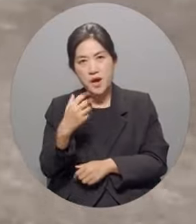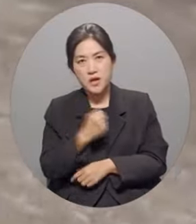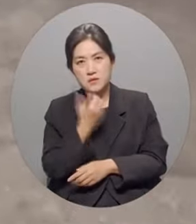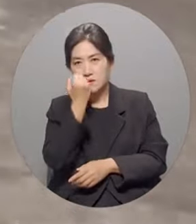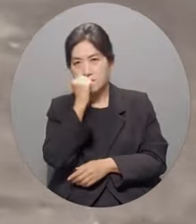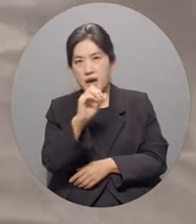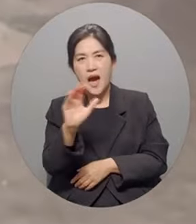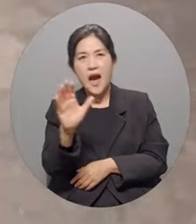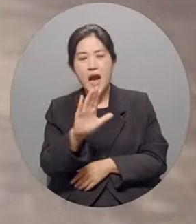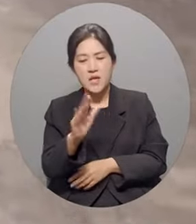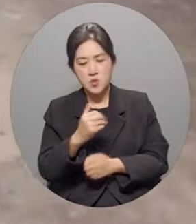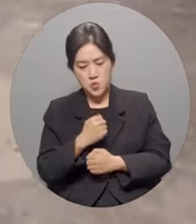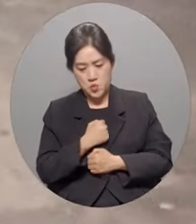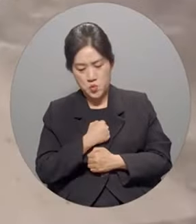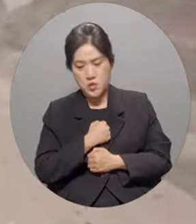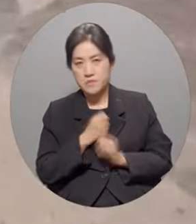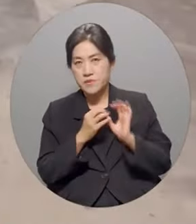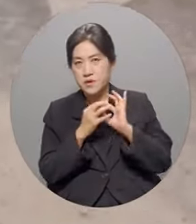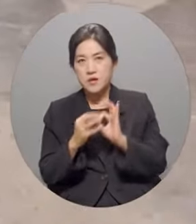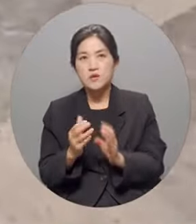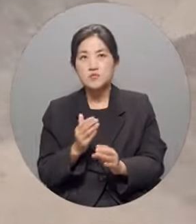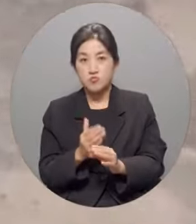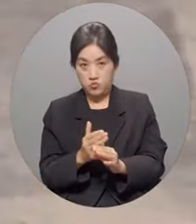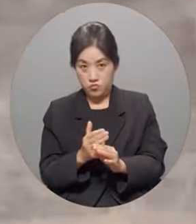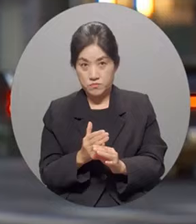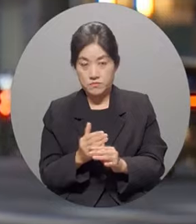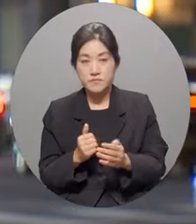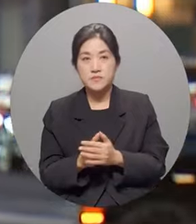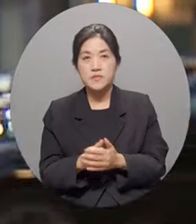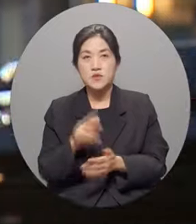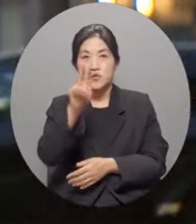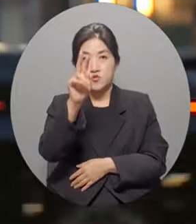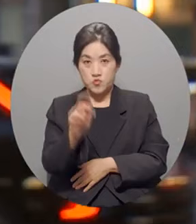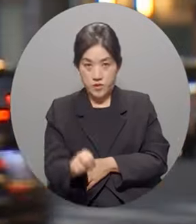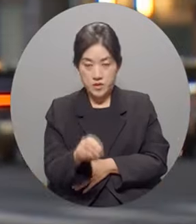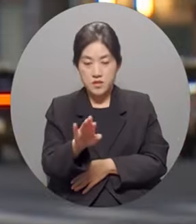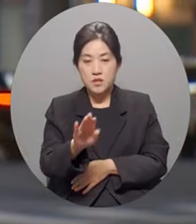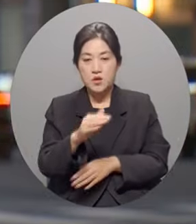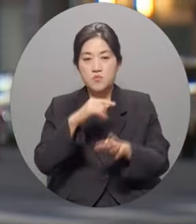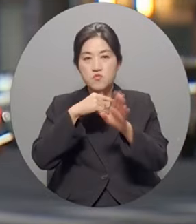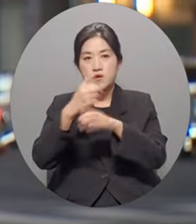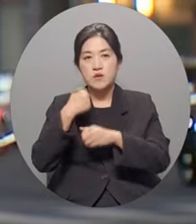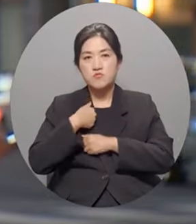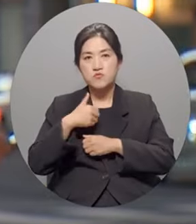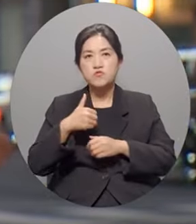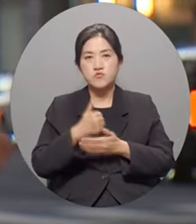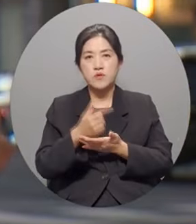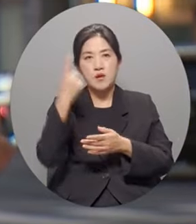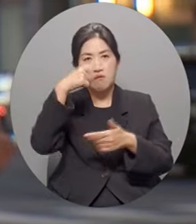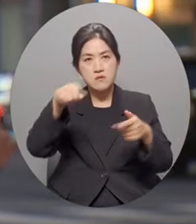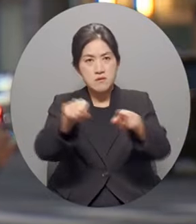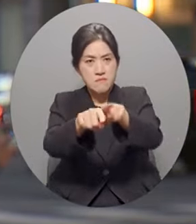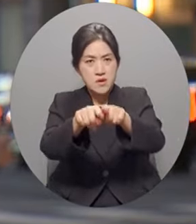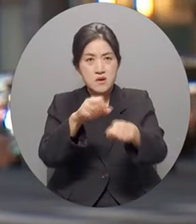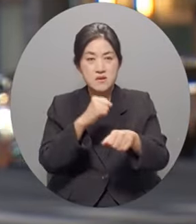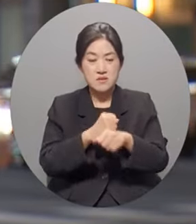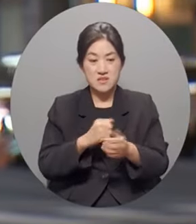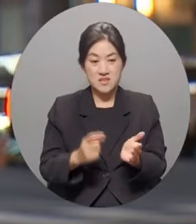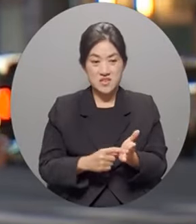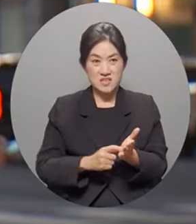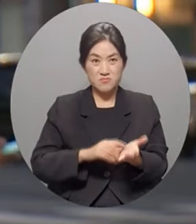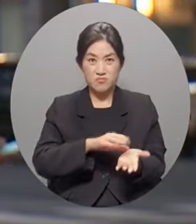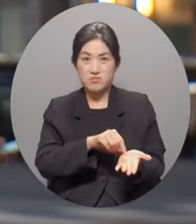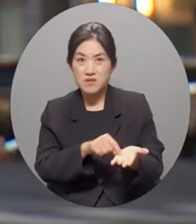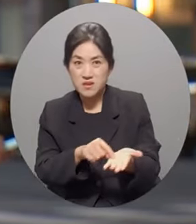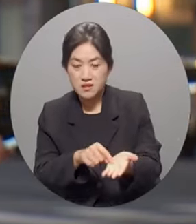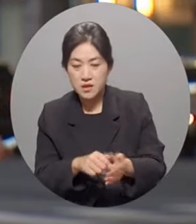않겠다는 신중함을 유지하고 있는 사이 유엔에서도 북한군 파병이 긴급 현안으로 등장했지만 파병